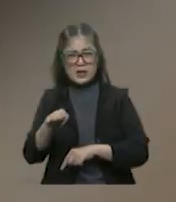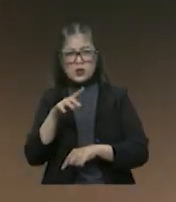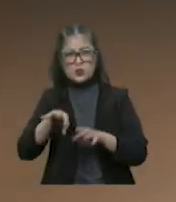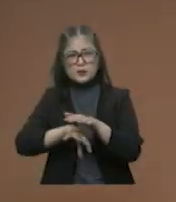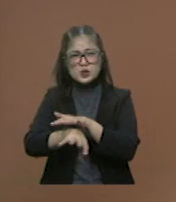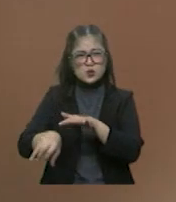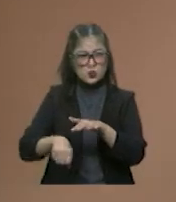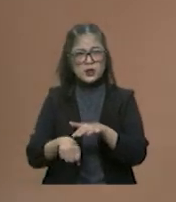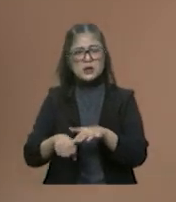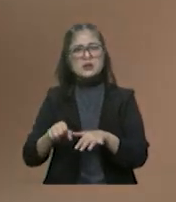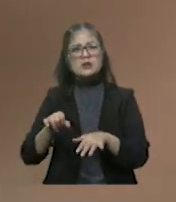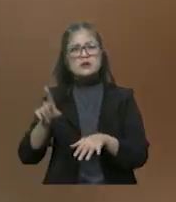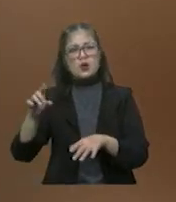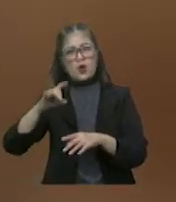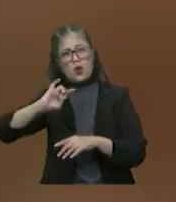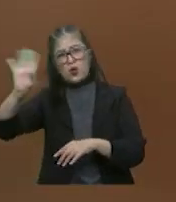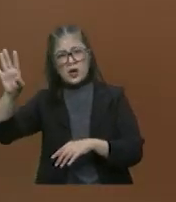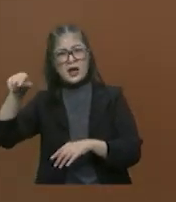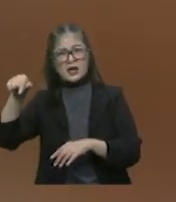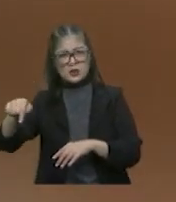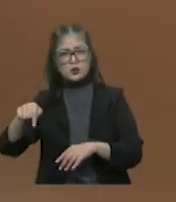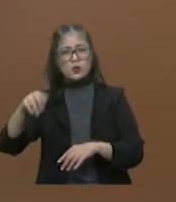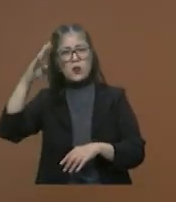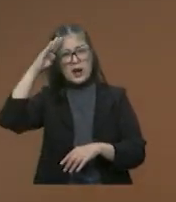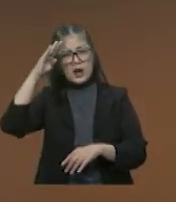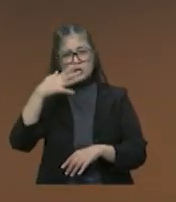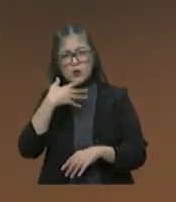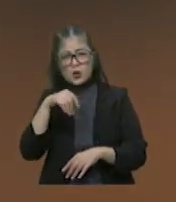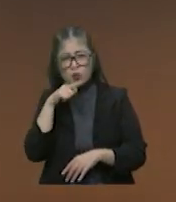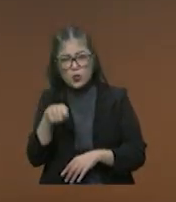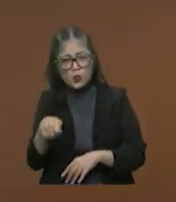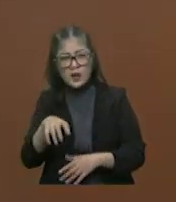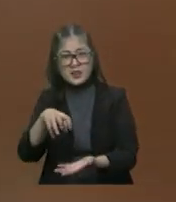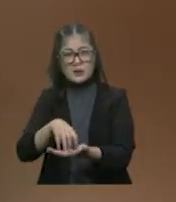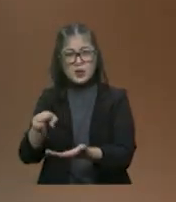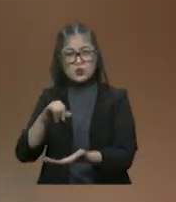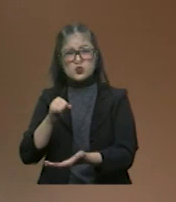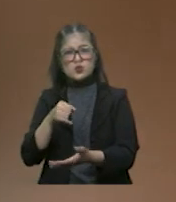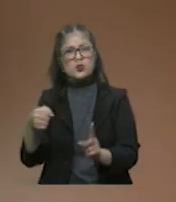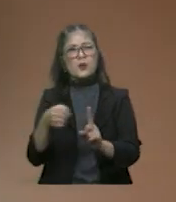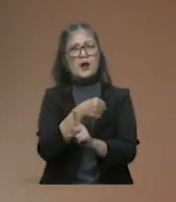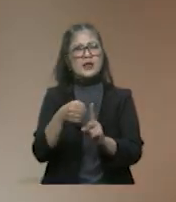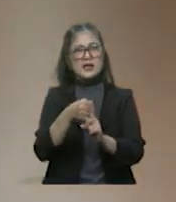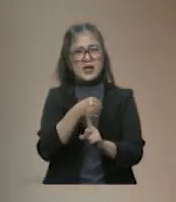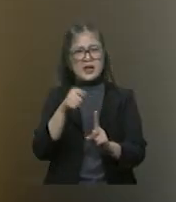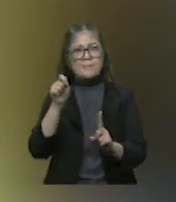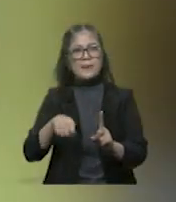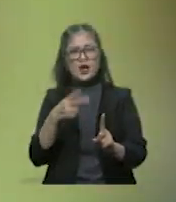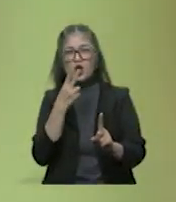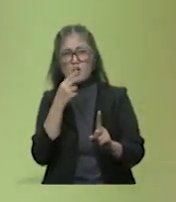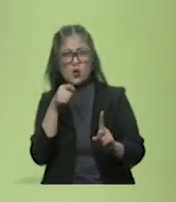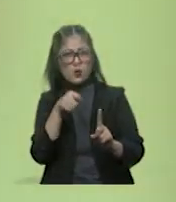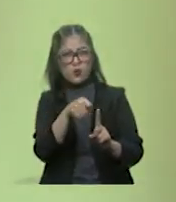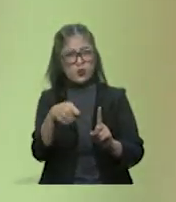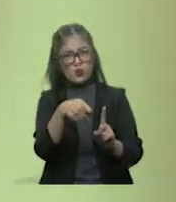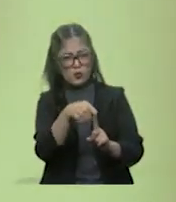beberapa orang dewasa. Seorang pria paruh baya di lokasi justru menganiaya korban menggunakan rokok. Video